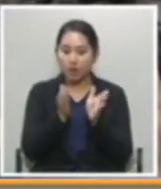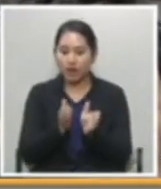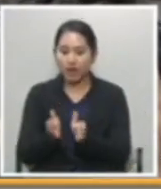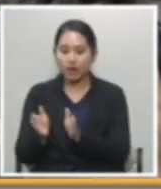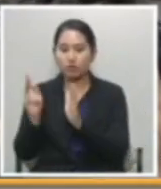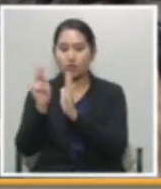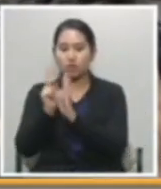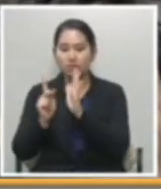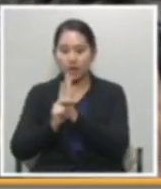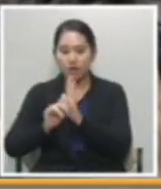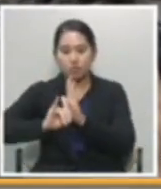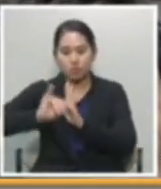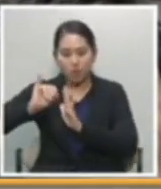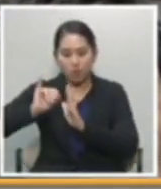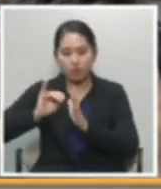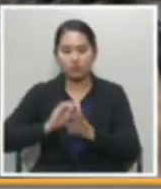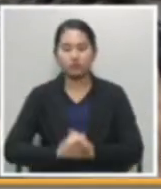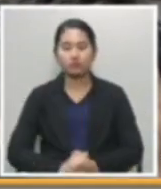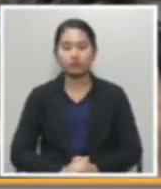าย